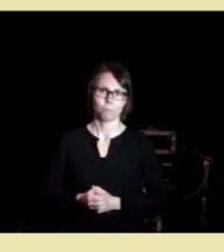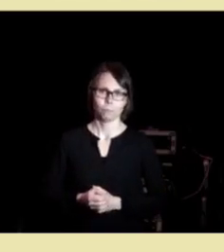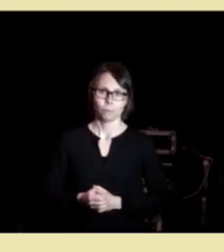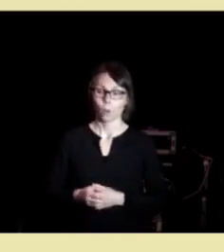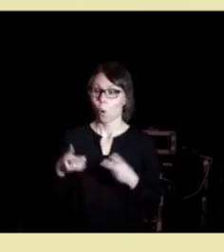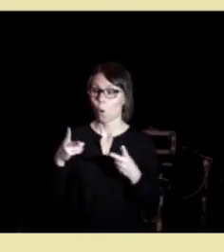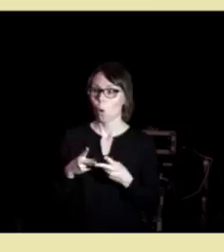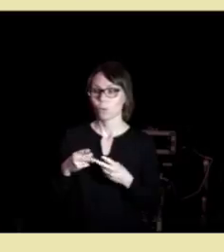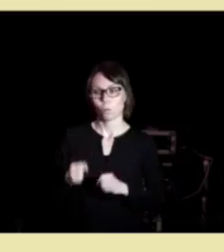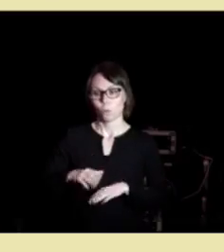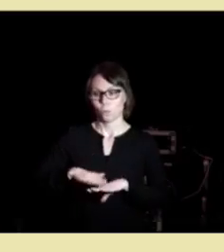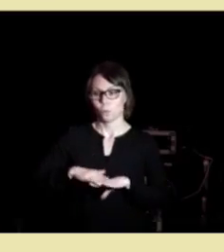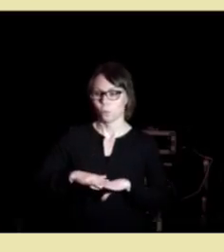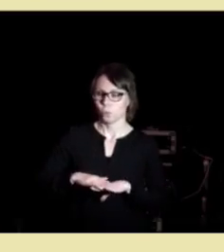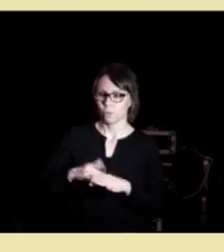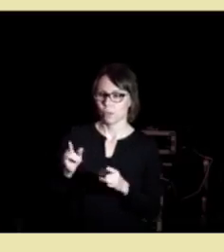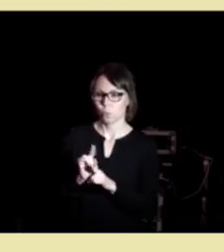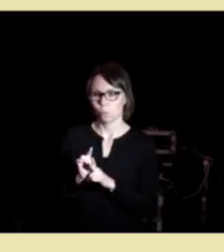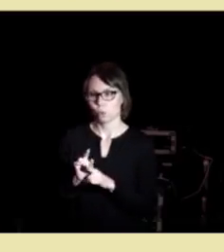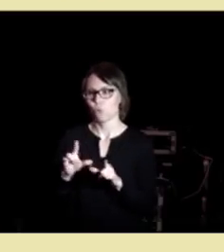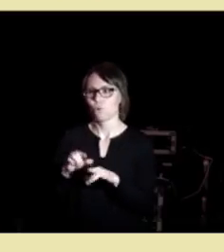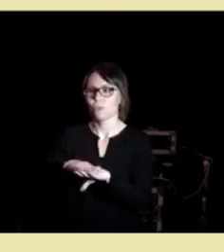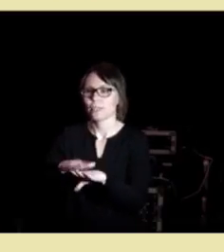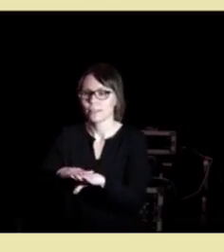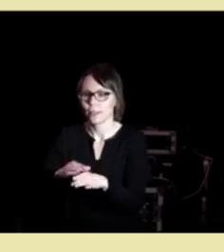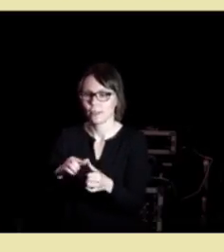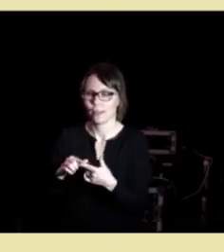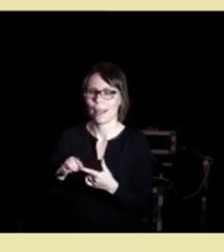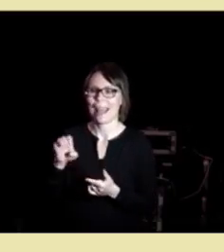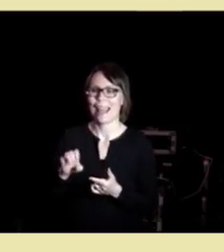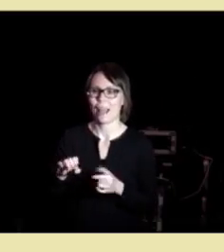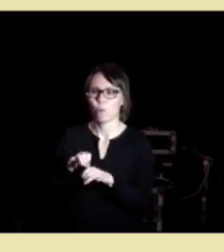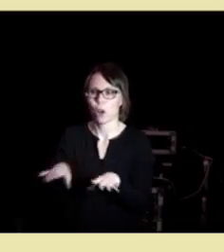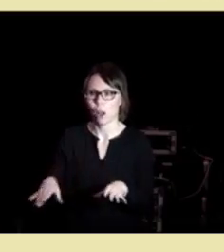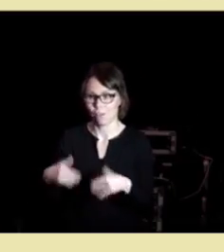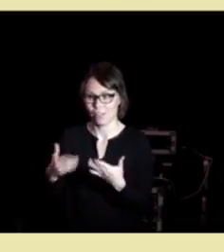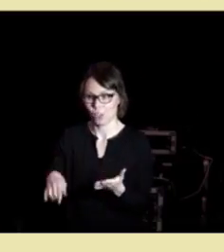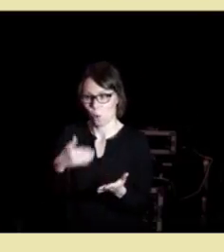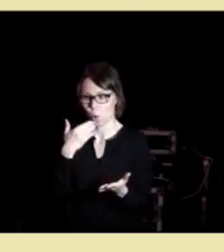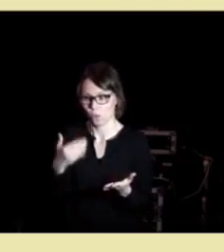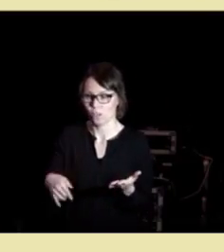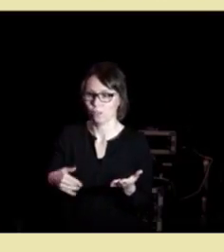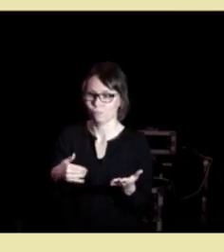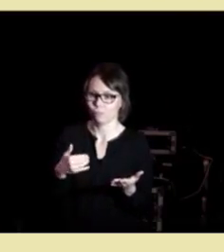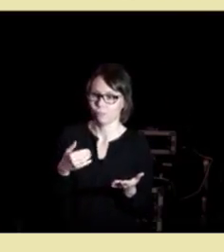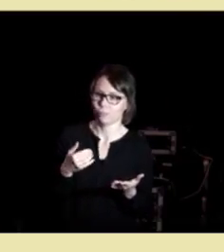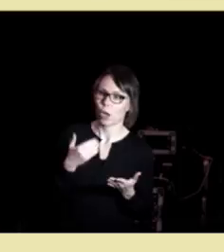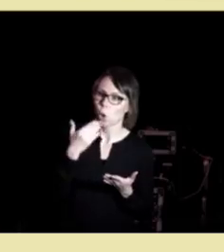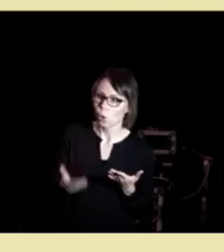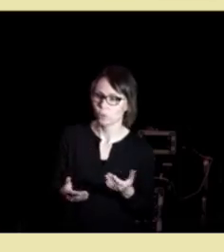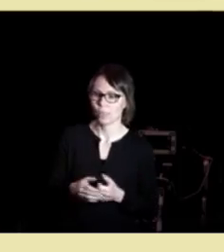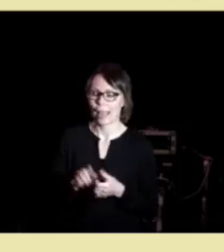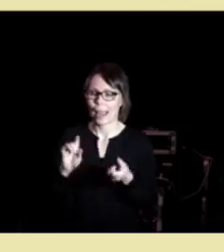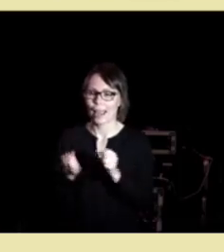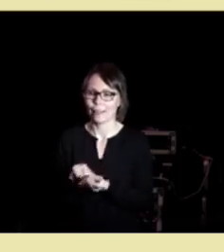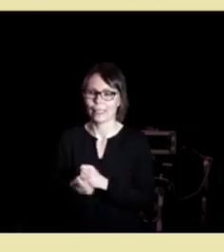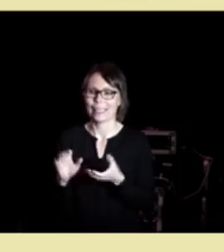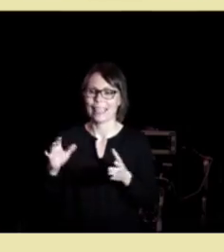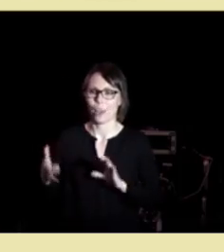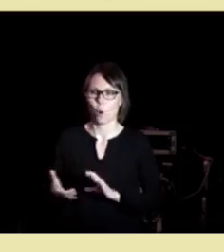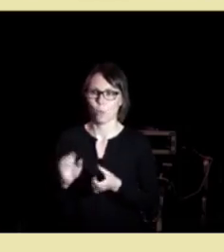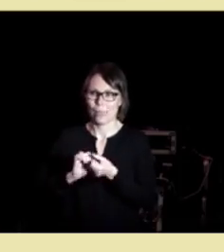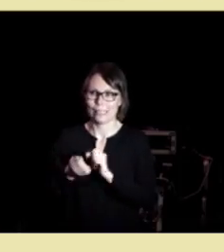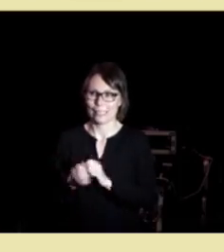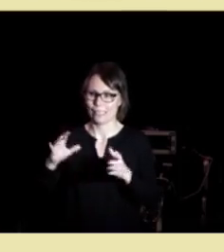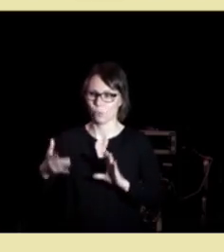Vi må også planlegge for det uforutsette. Ebola viste oss det veldig godt. Det endring i den geopolitiske situasjonen i